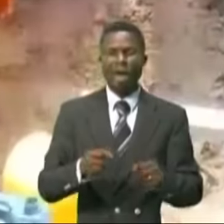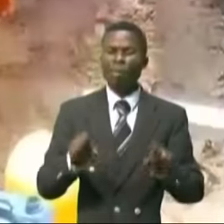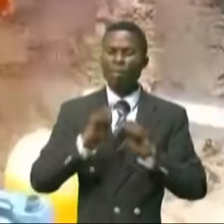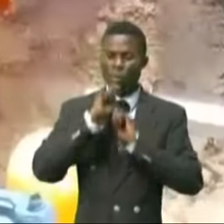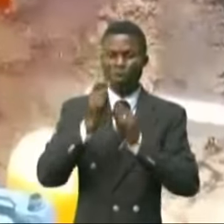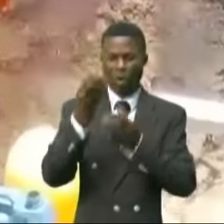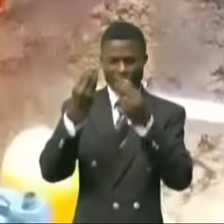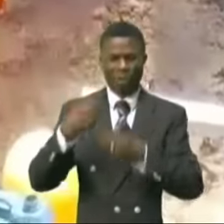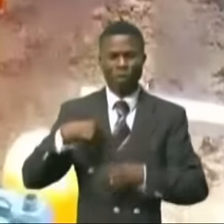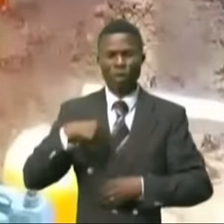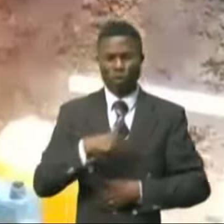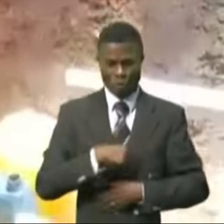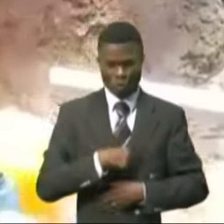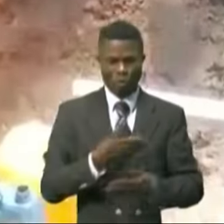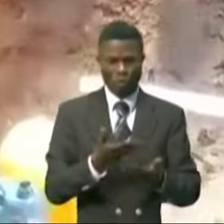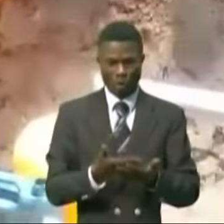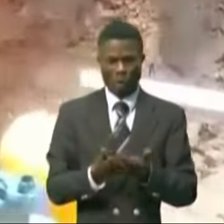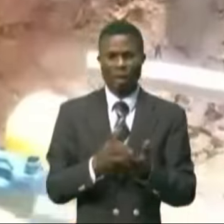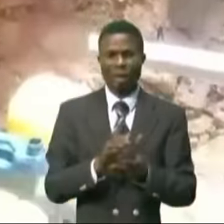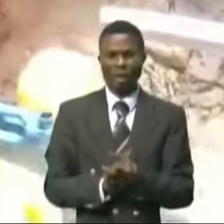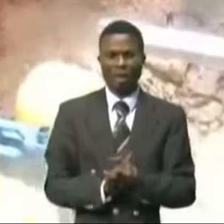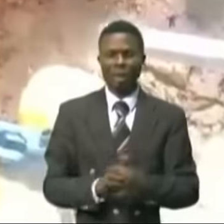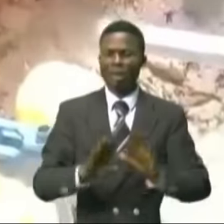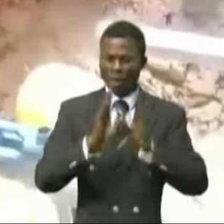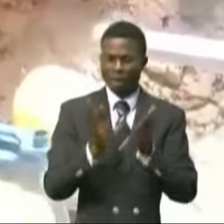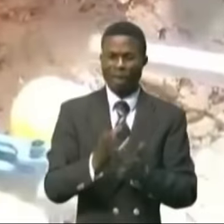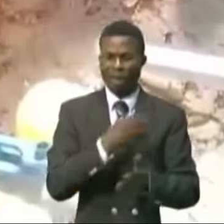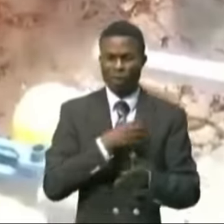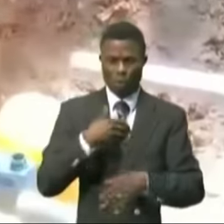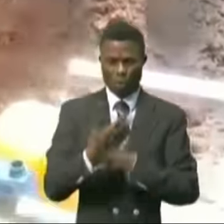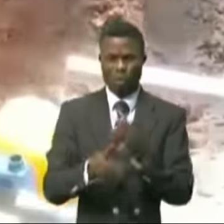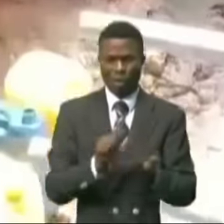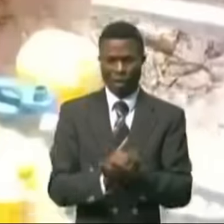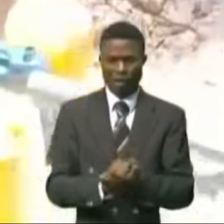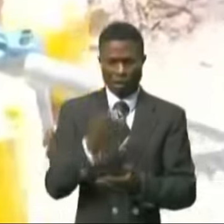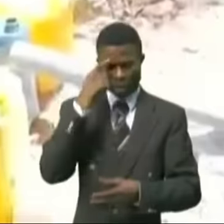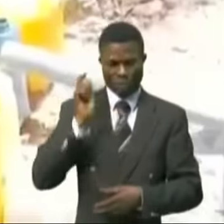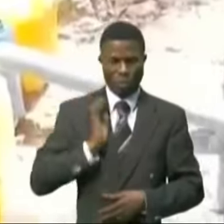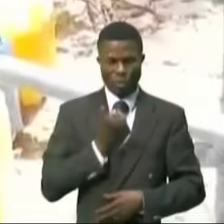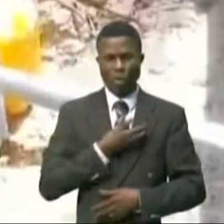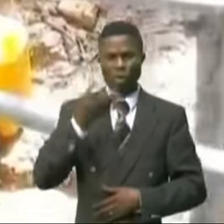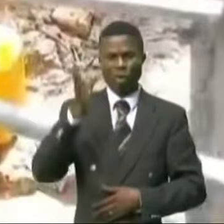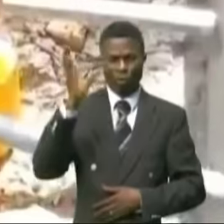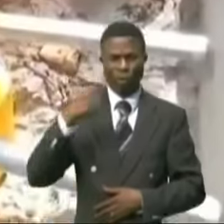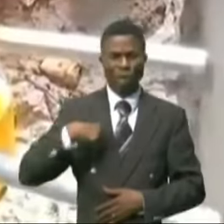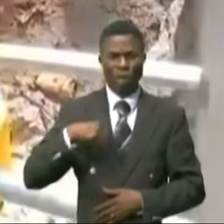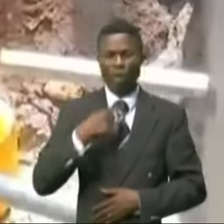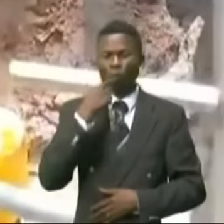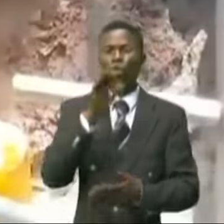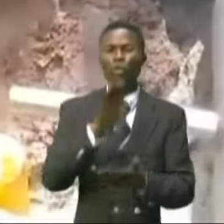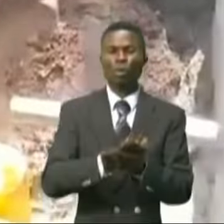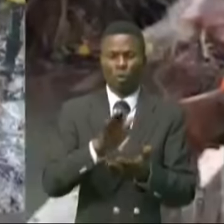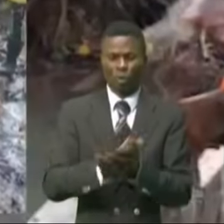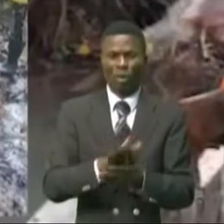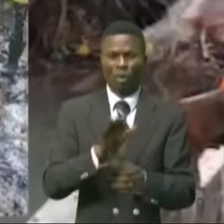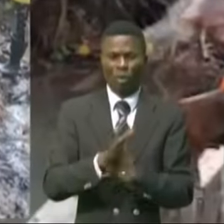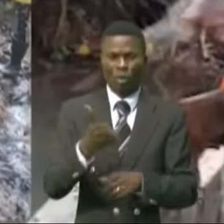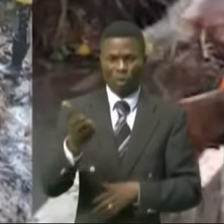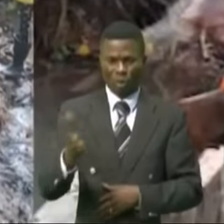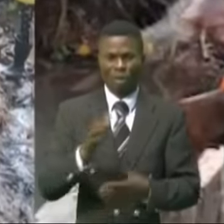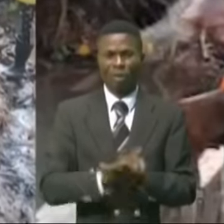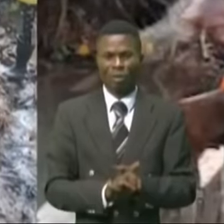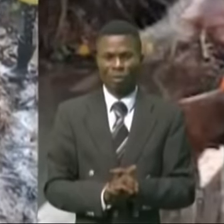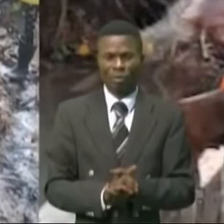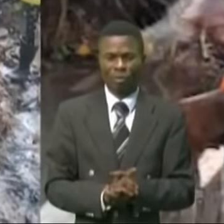Nous sommes très contentes pour ce que maman Amanda a réalisé dans notre village. Nous la remercions beaucoup. Sachez